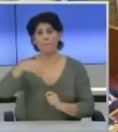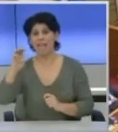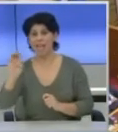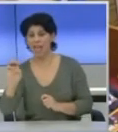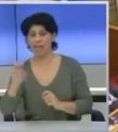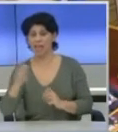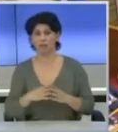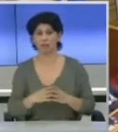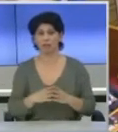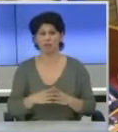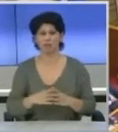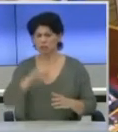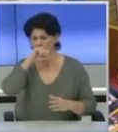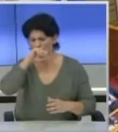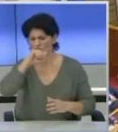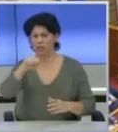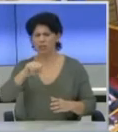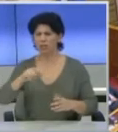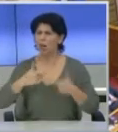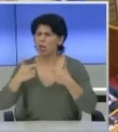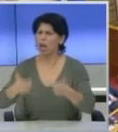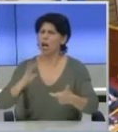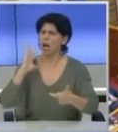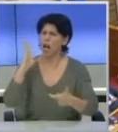ενημέρωσης σε φανατικά φερέφωνα,